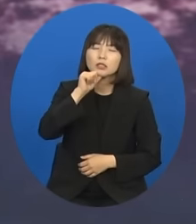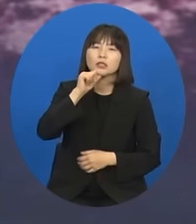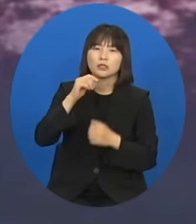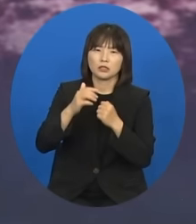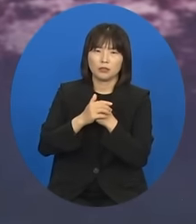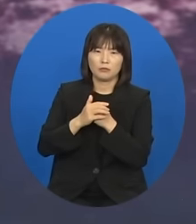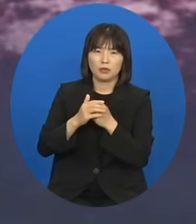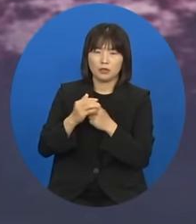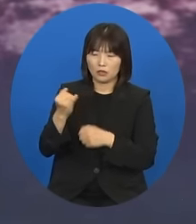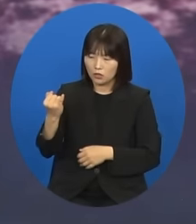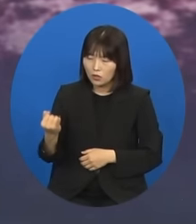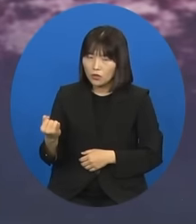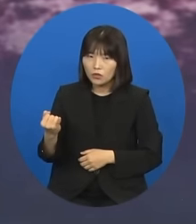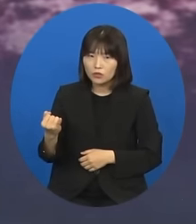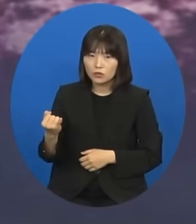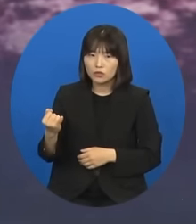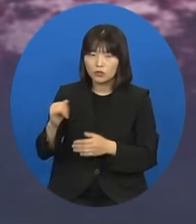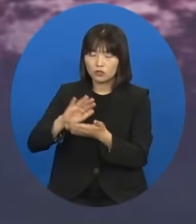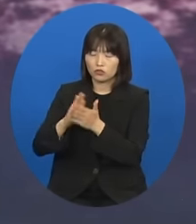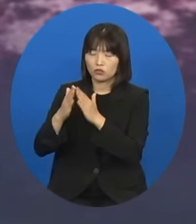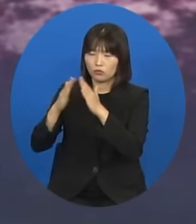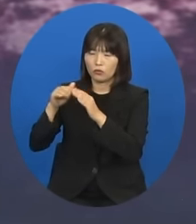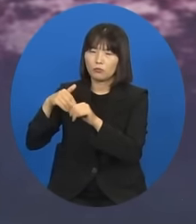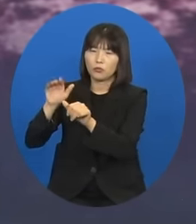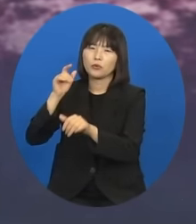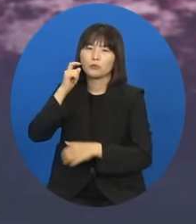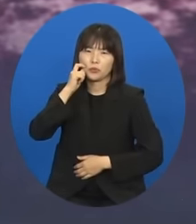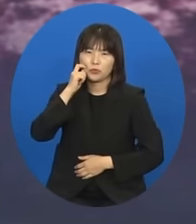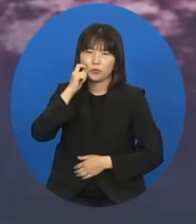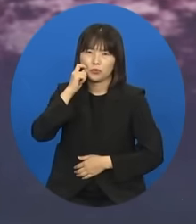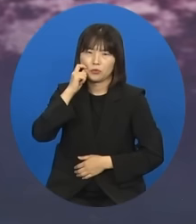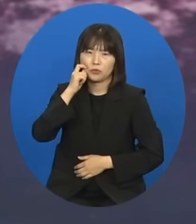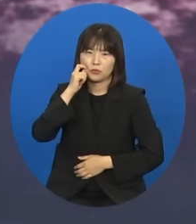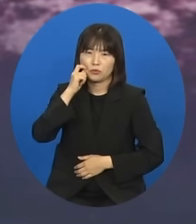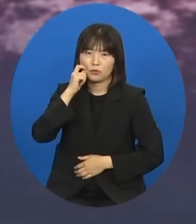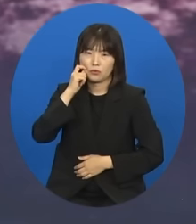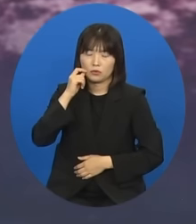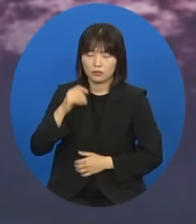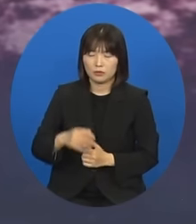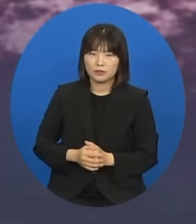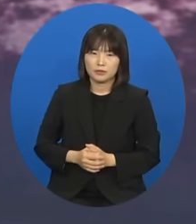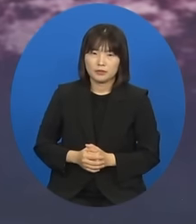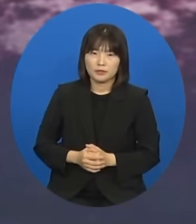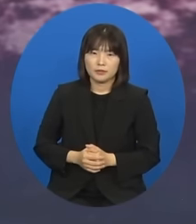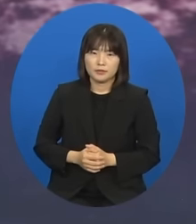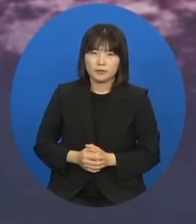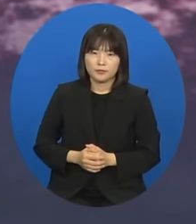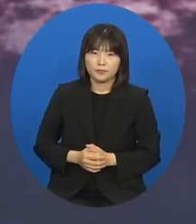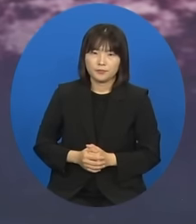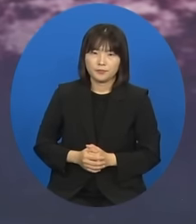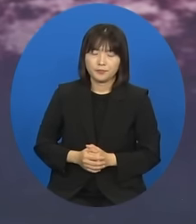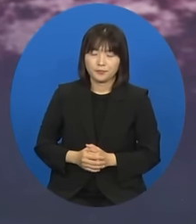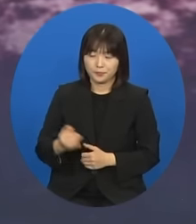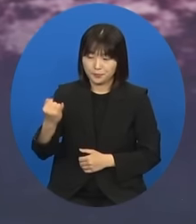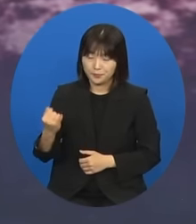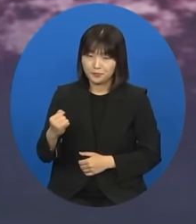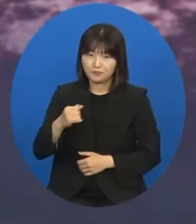근데 그 아기가 뭘 알겠습니까 그 아버지 심정을 다 알겠습니까 나이가